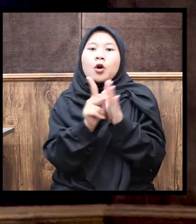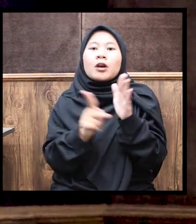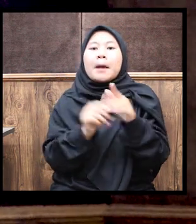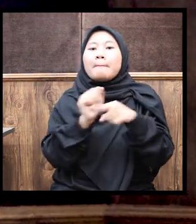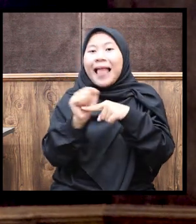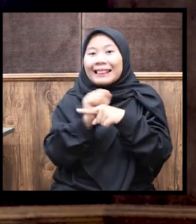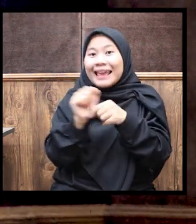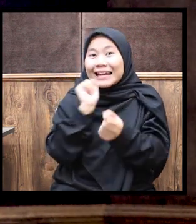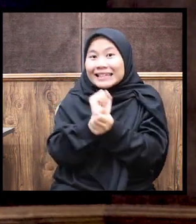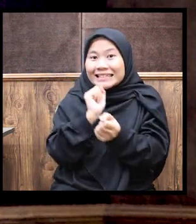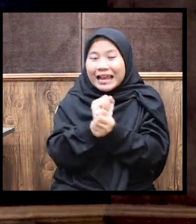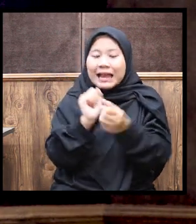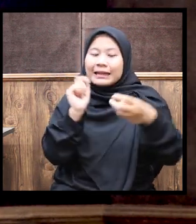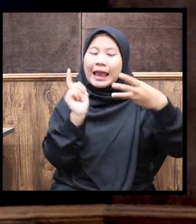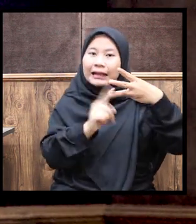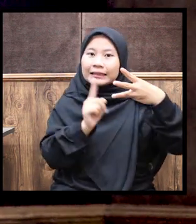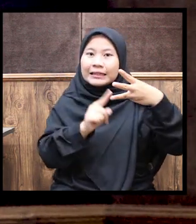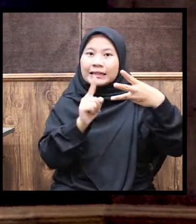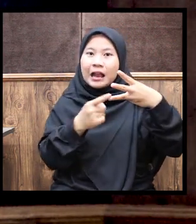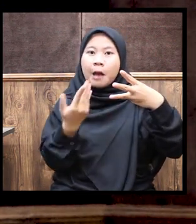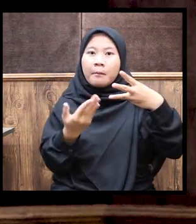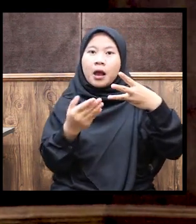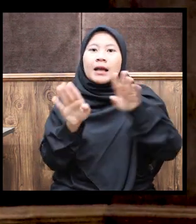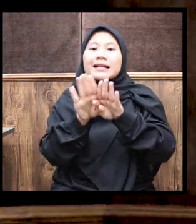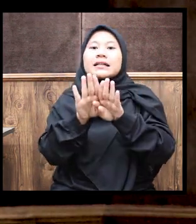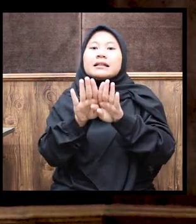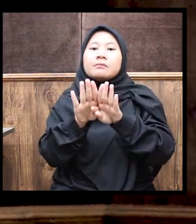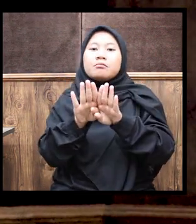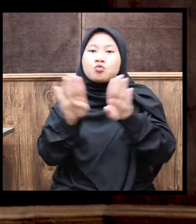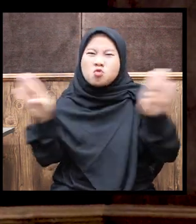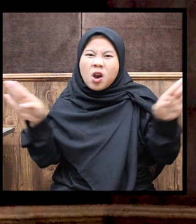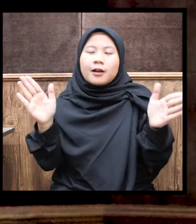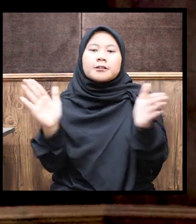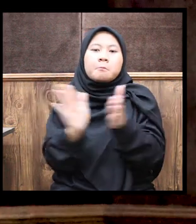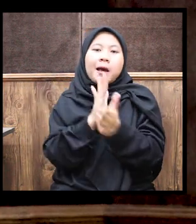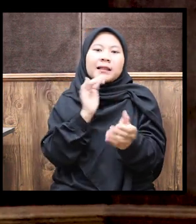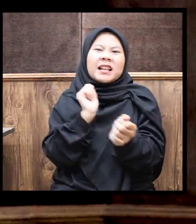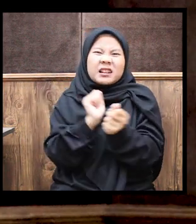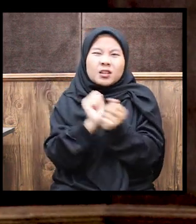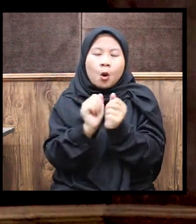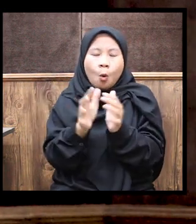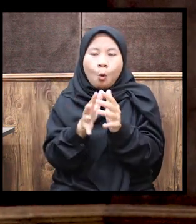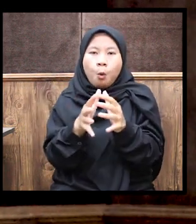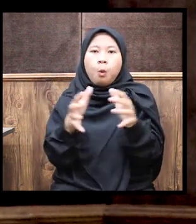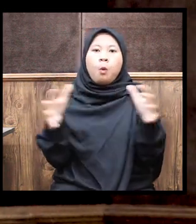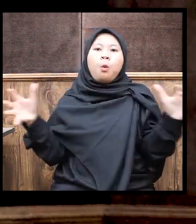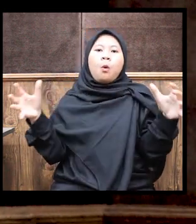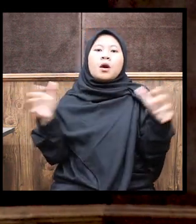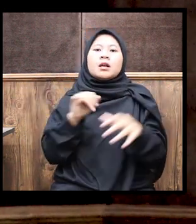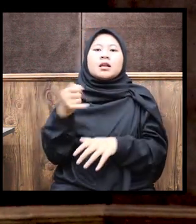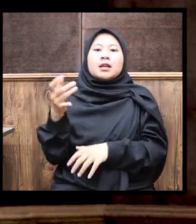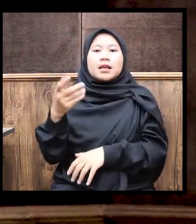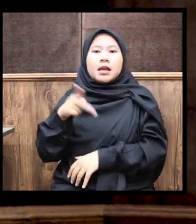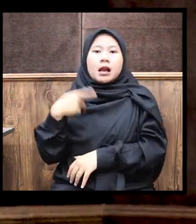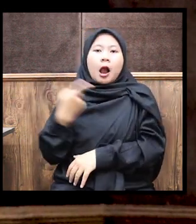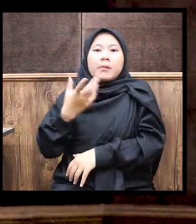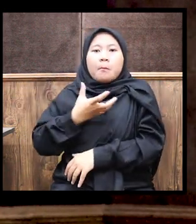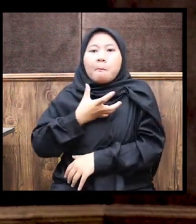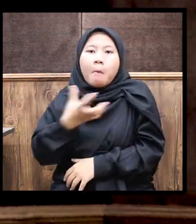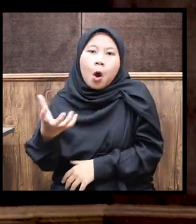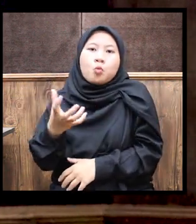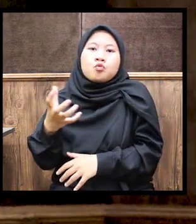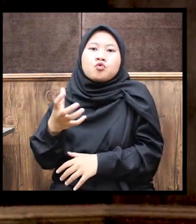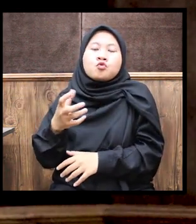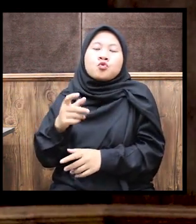prioritas yang ketiga adalah diperluasan kesempatan kerja ini adalah bentuk ee dunia usaha informal kita pengin juga penyandang